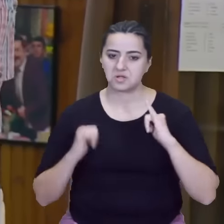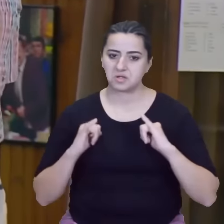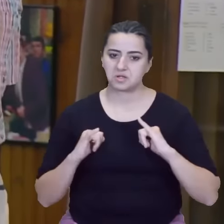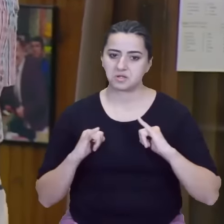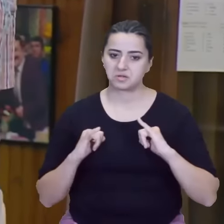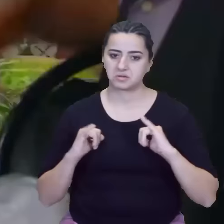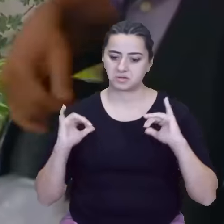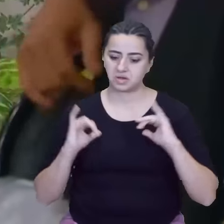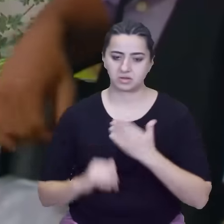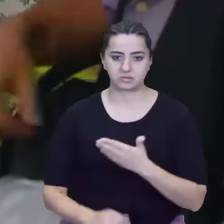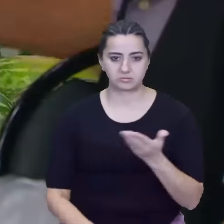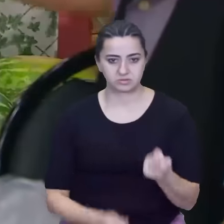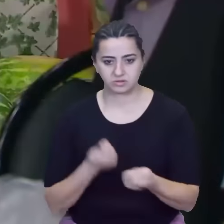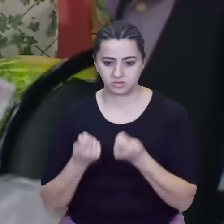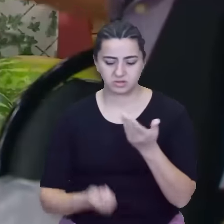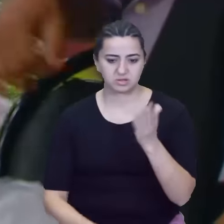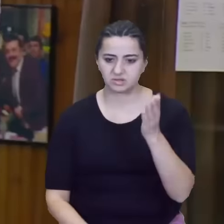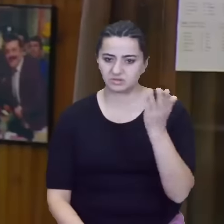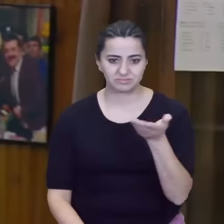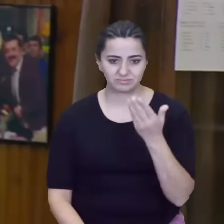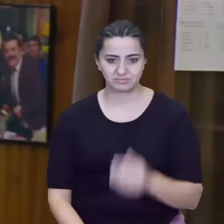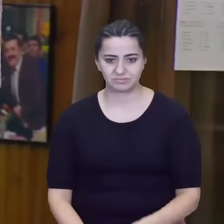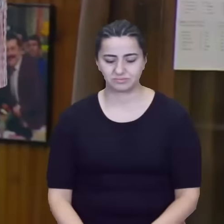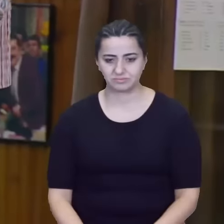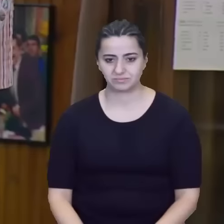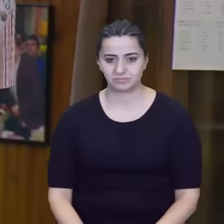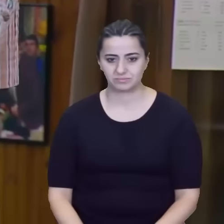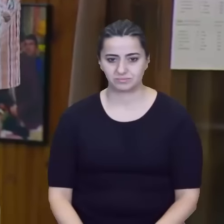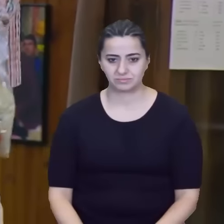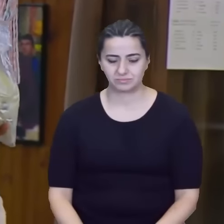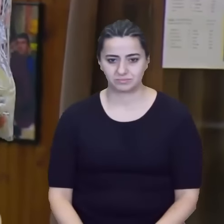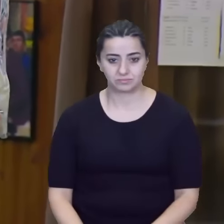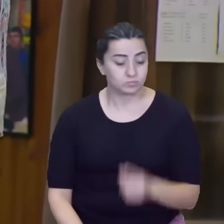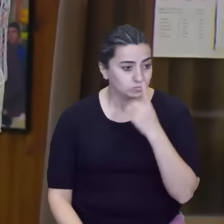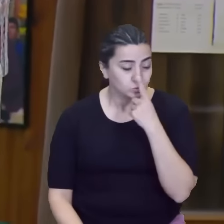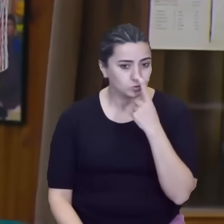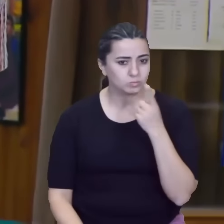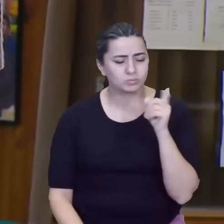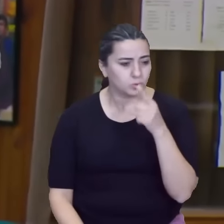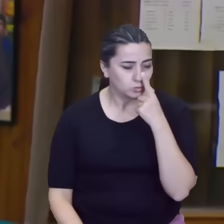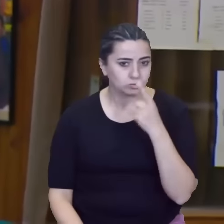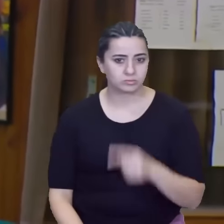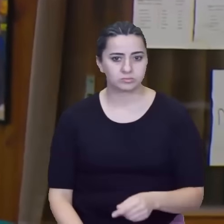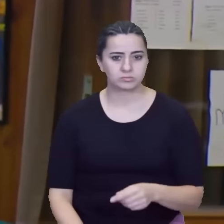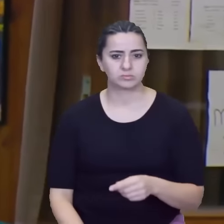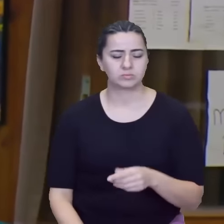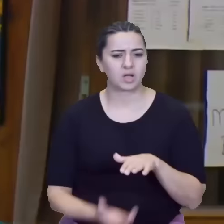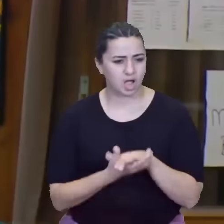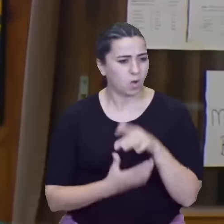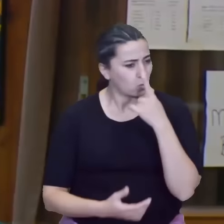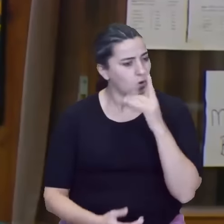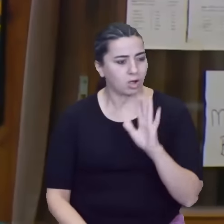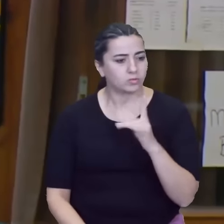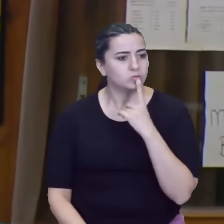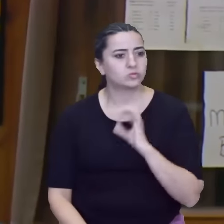gün burada ense yapıyor. Gittin oraya. Şşş. Oğlum. Küflü peynir. Koklasana lan. Bir daha kokla. Yani ayak gibi kokuyor